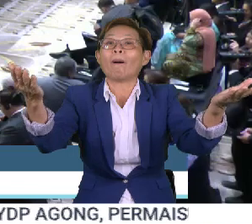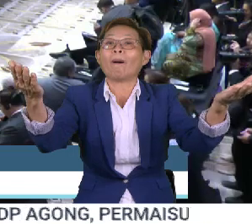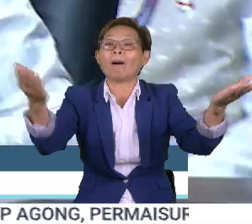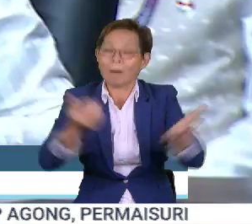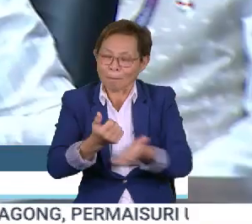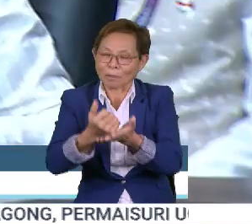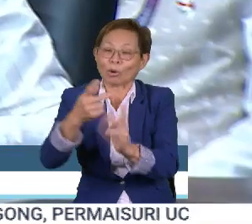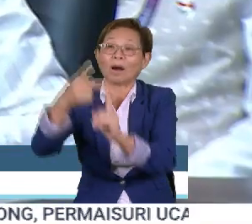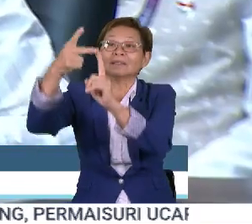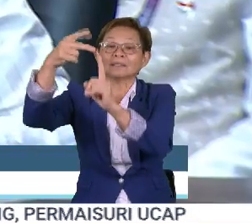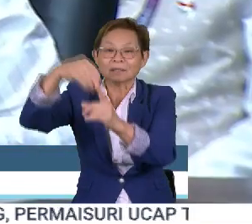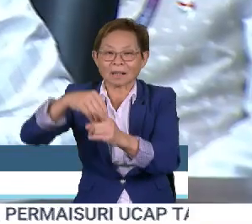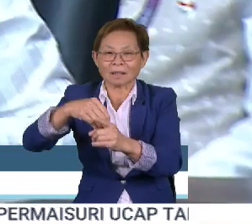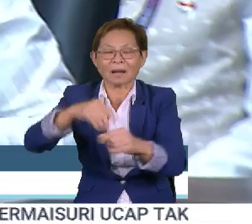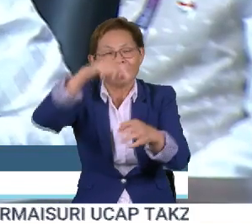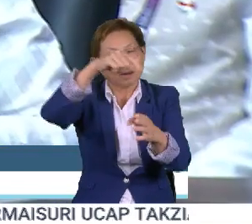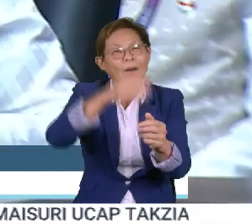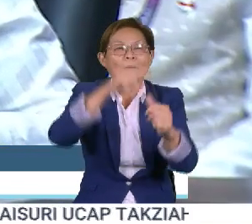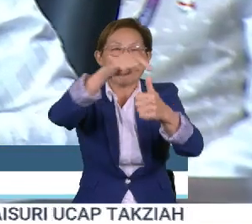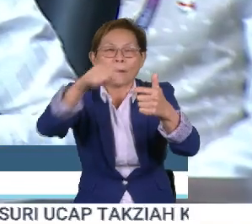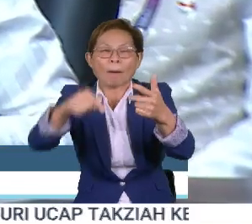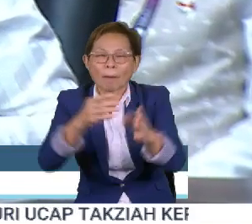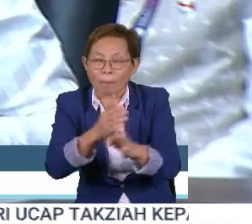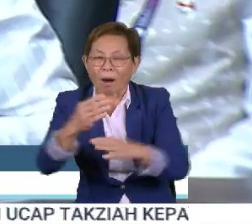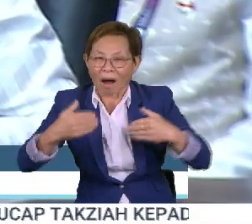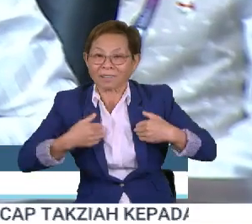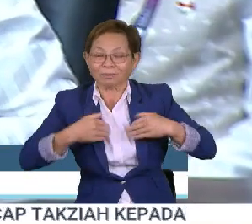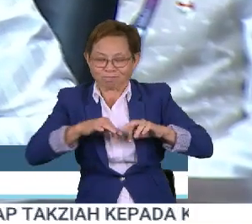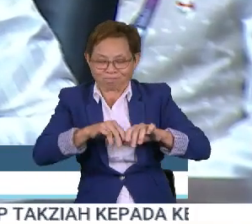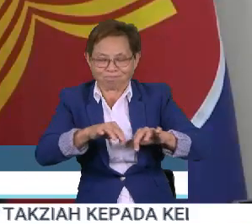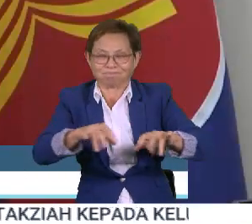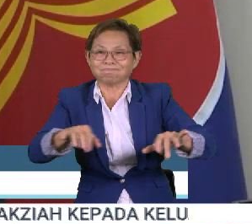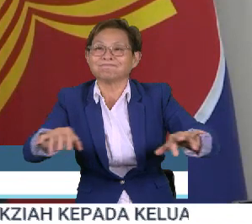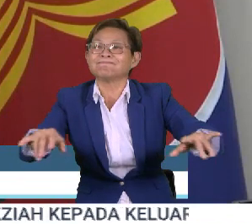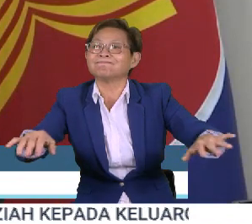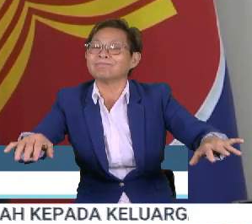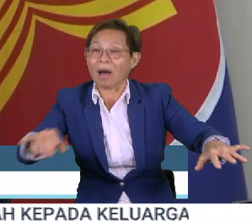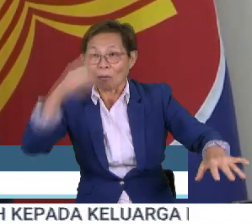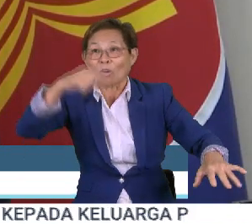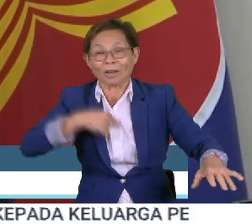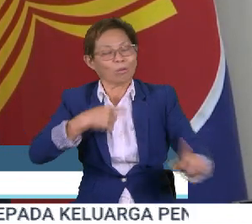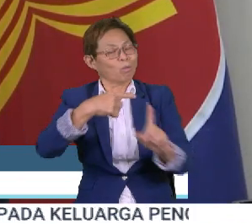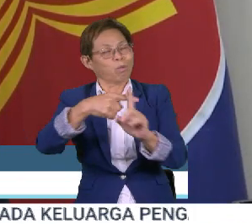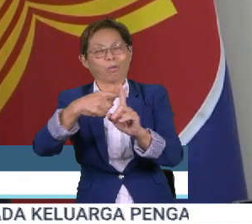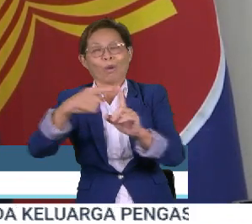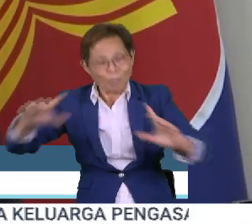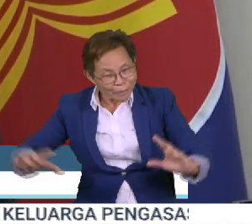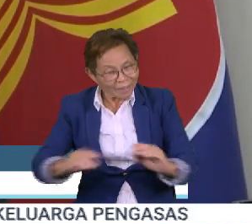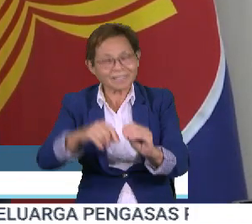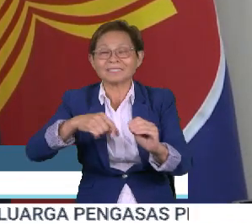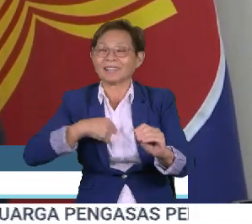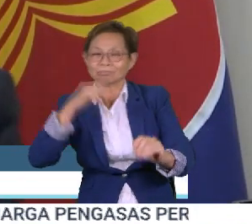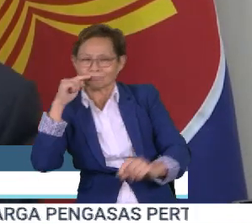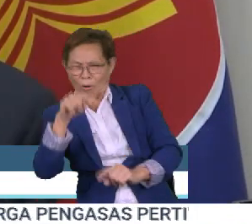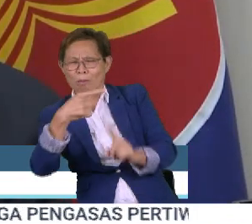batuan khas dalam beberapa bidang jadi ada nampak perkembangan bagi saya sangat positif dari sidang ini karena